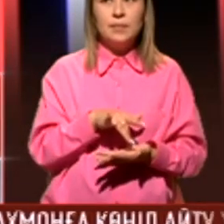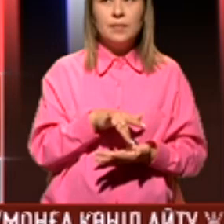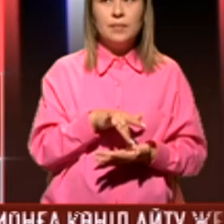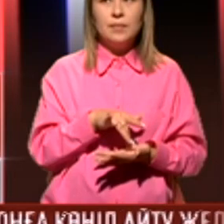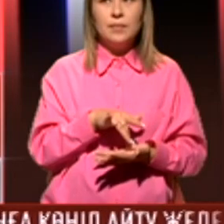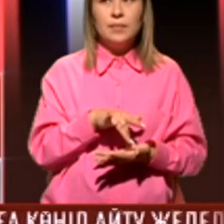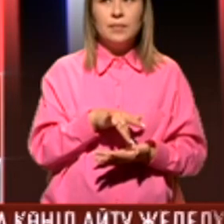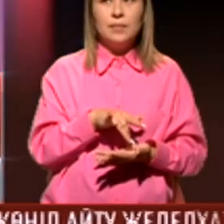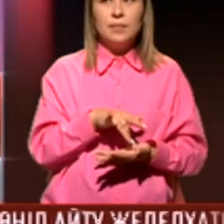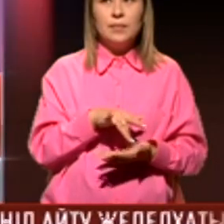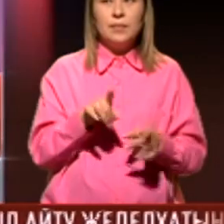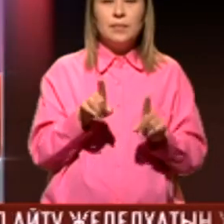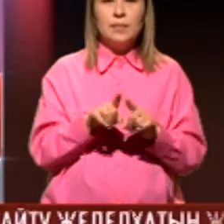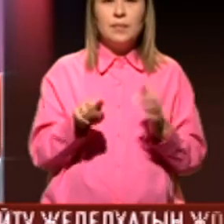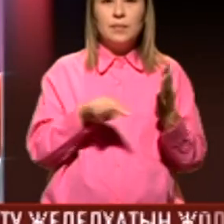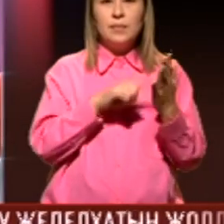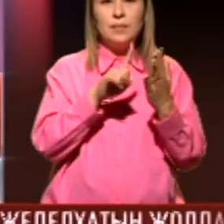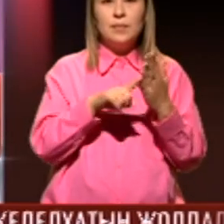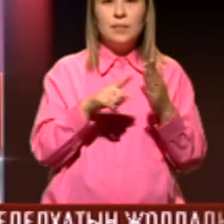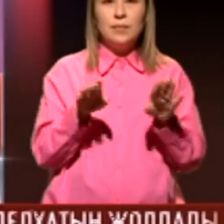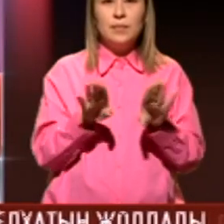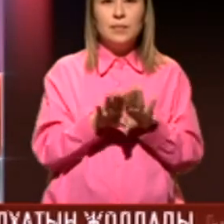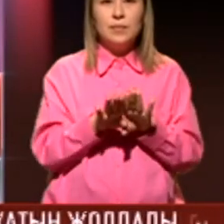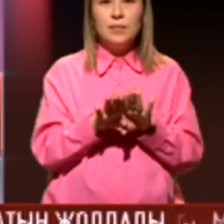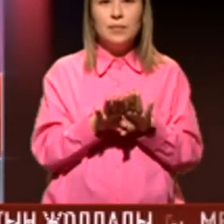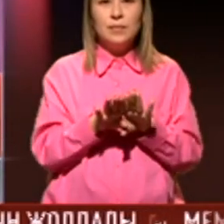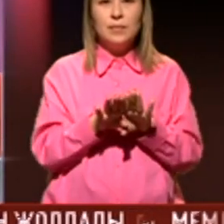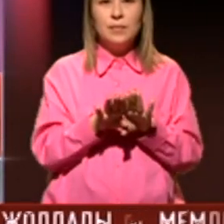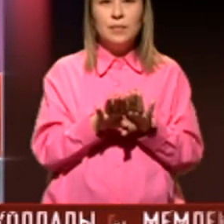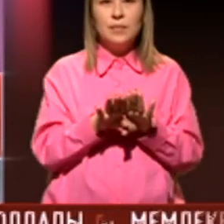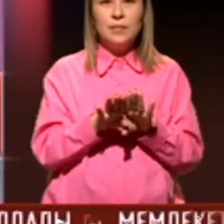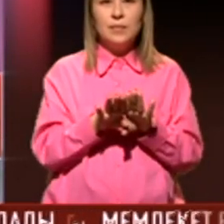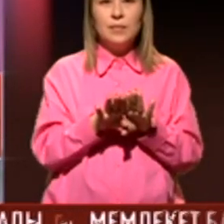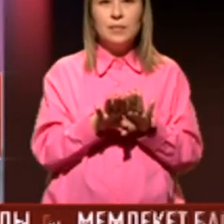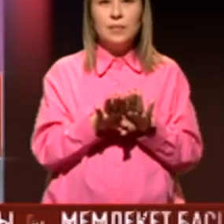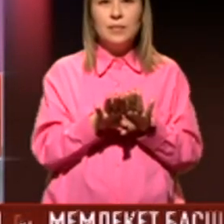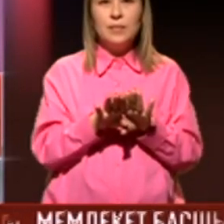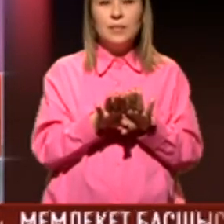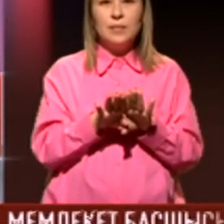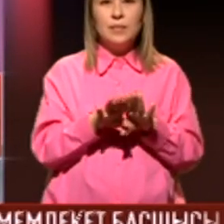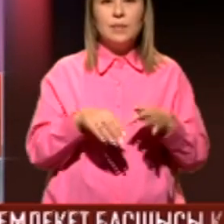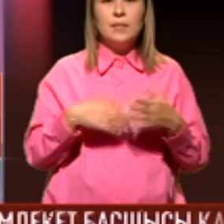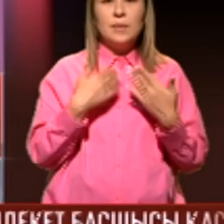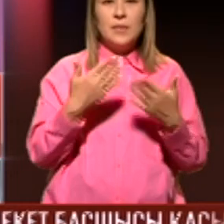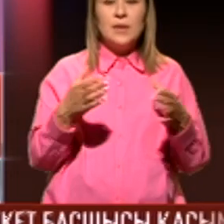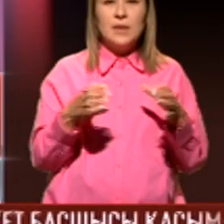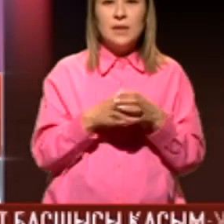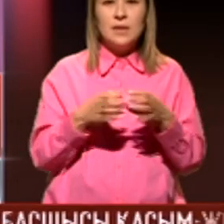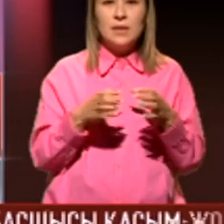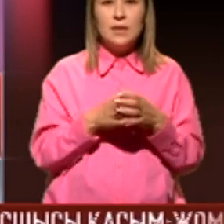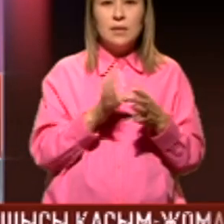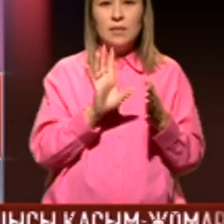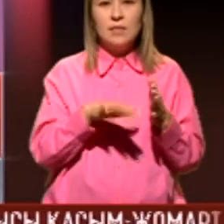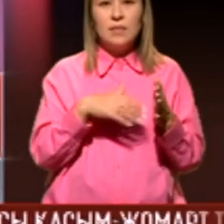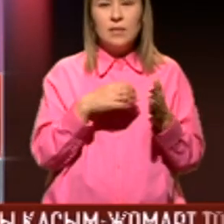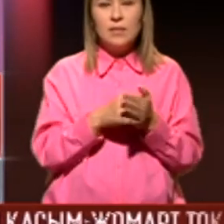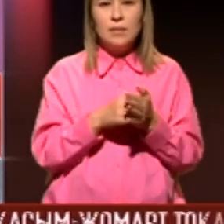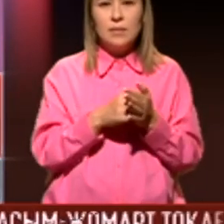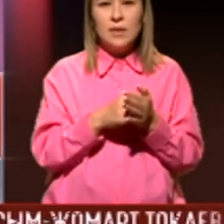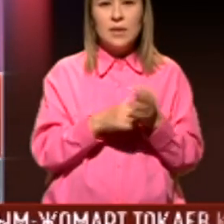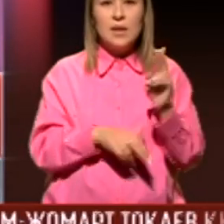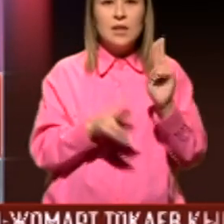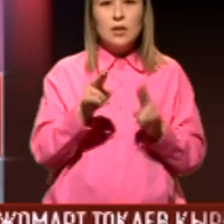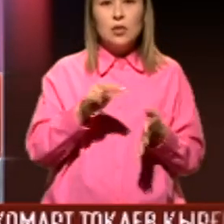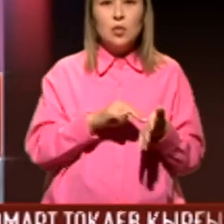мен Естай Мырзаға бір жақсы сұрақ қойғым келіп отыр. Жақсы деп қояды дейді. Естай Мырза, сіздердің департаменттеріңіз осы уақытқа дейін